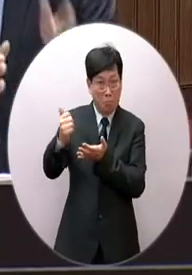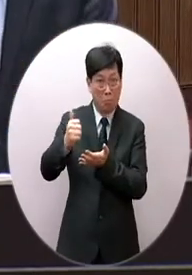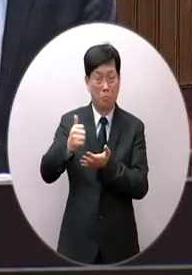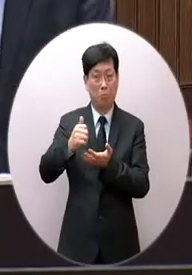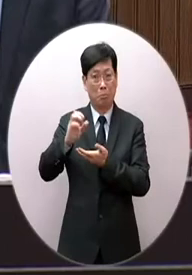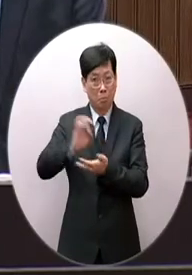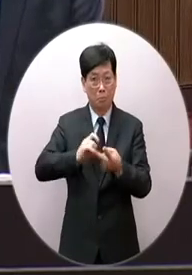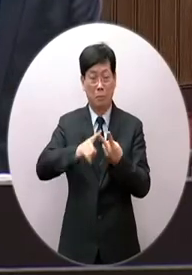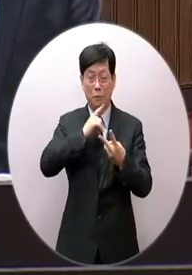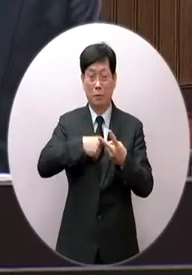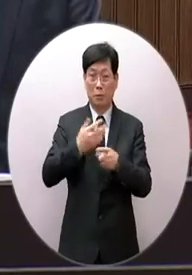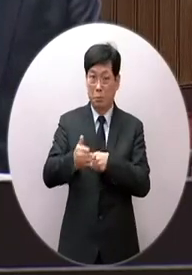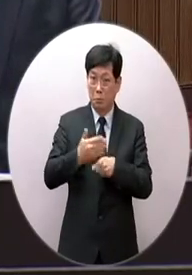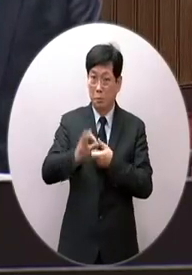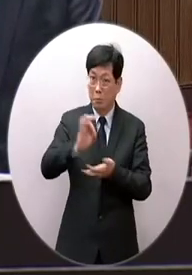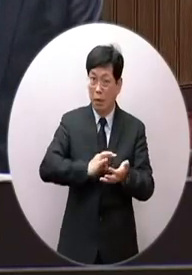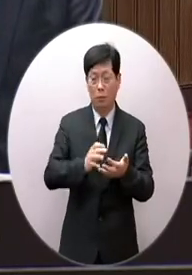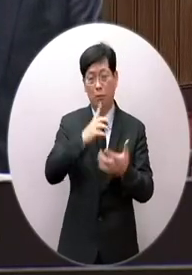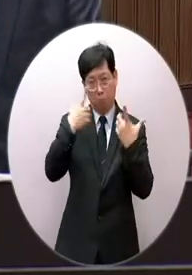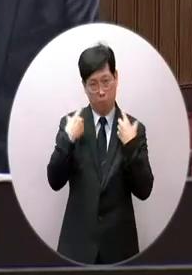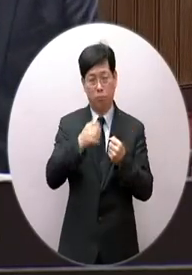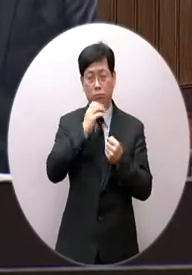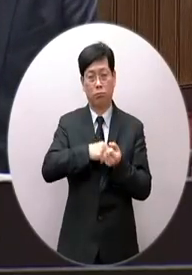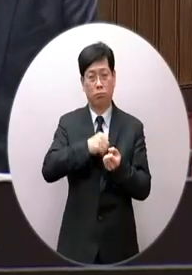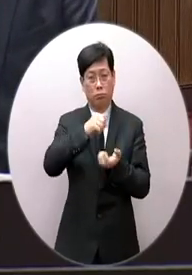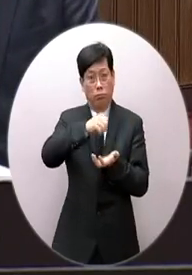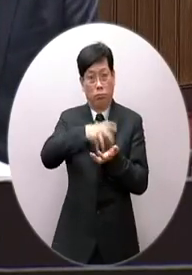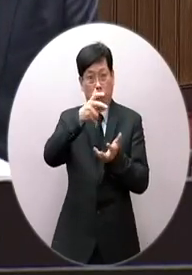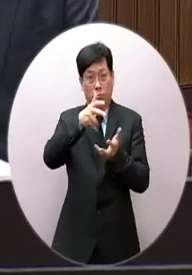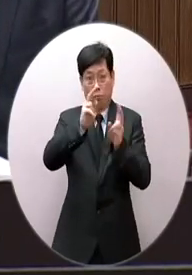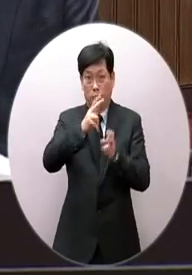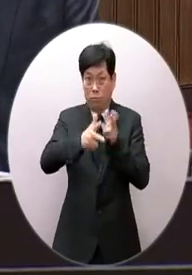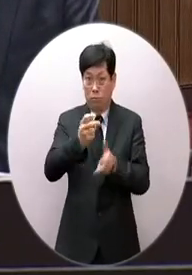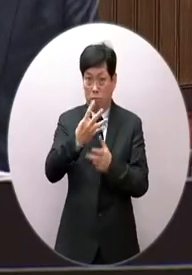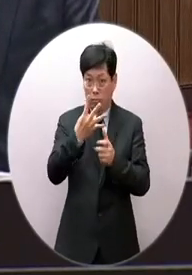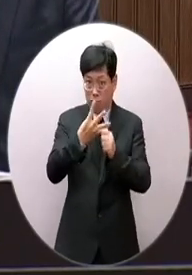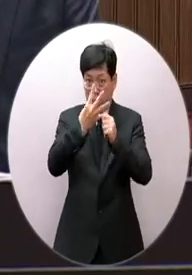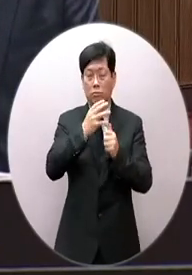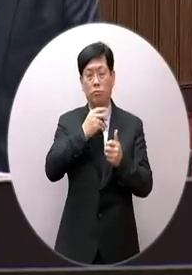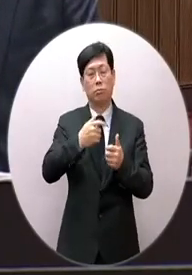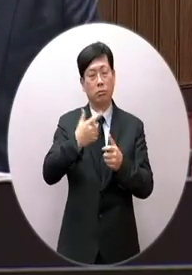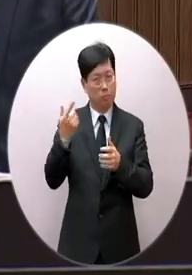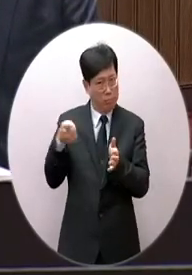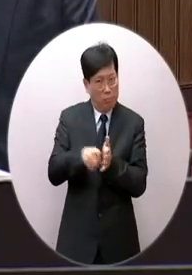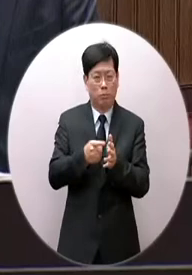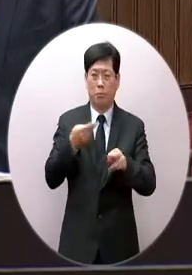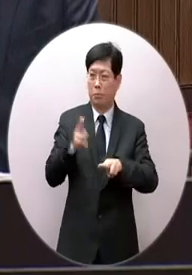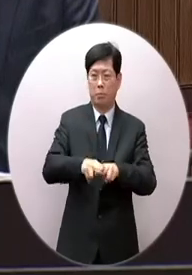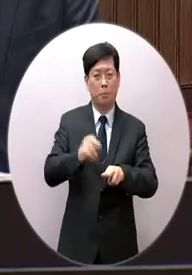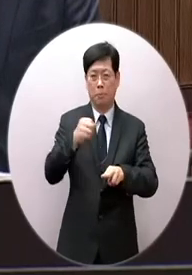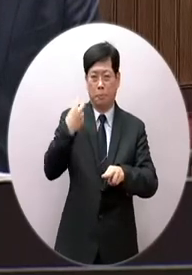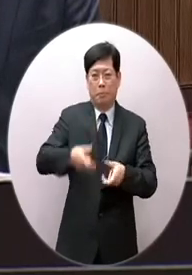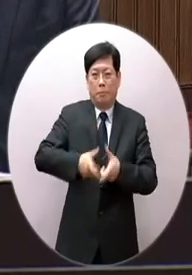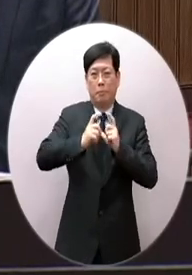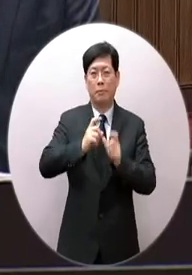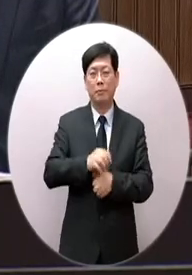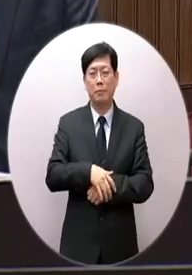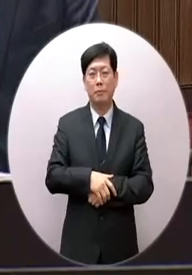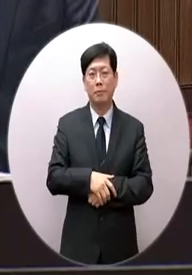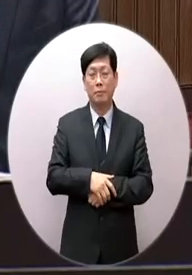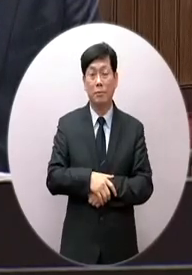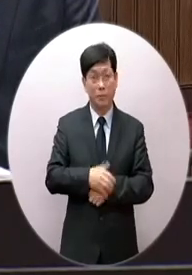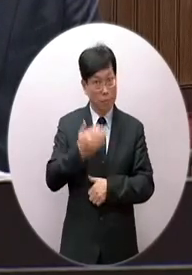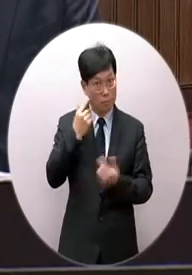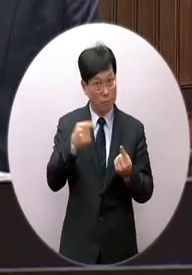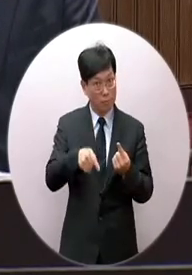者是这个分割输出，反正核四就不可能在台湾有任何运转的残念，就对了。所以，那